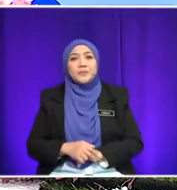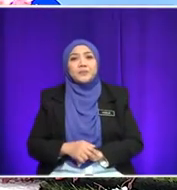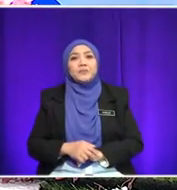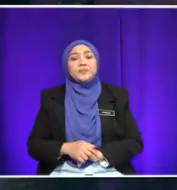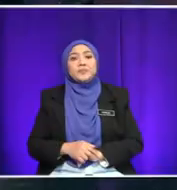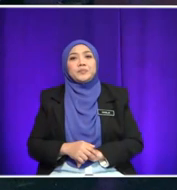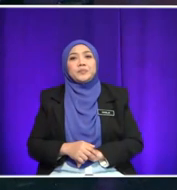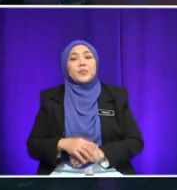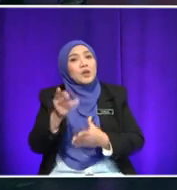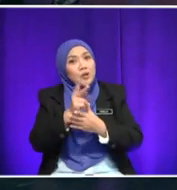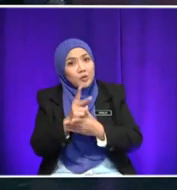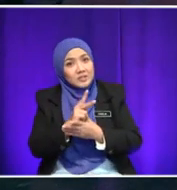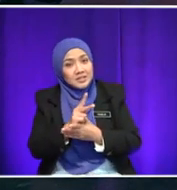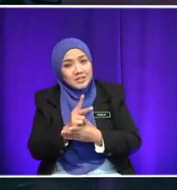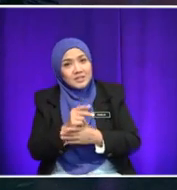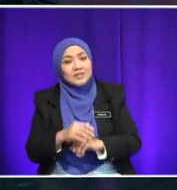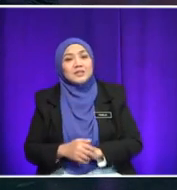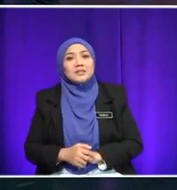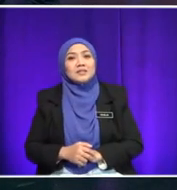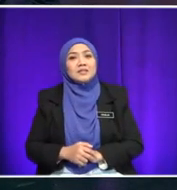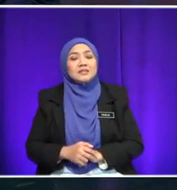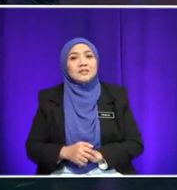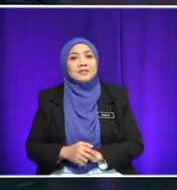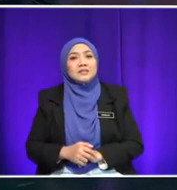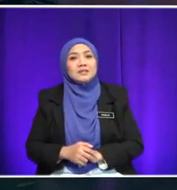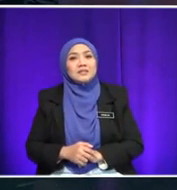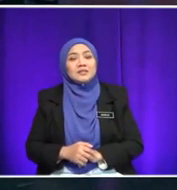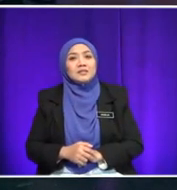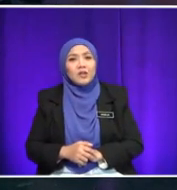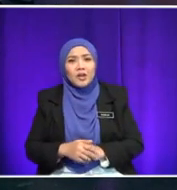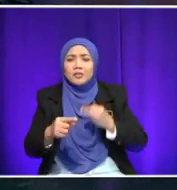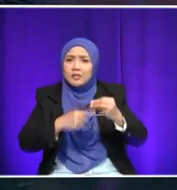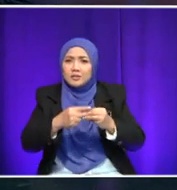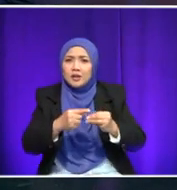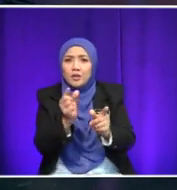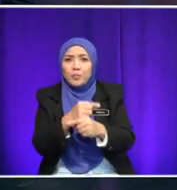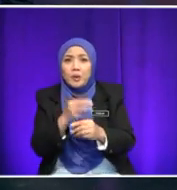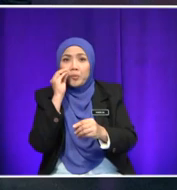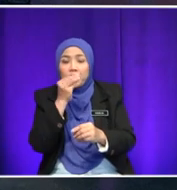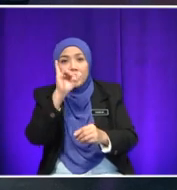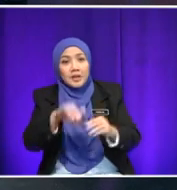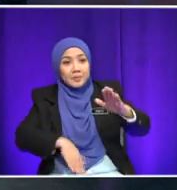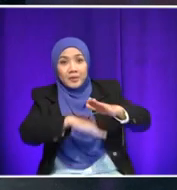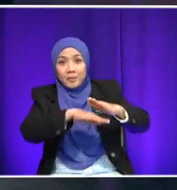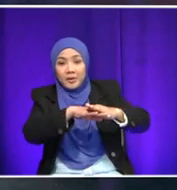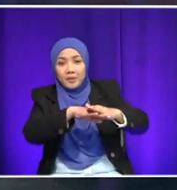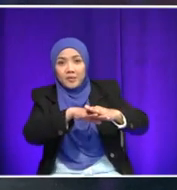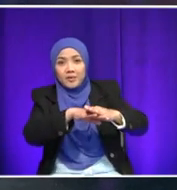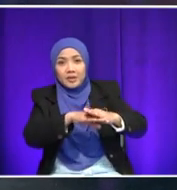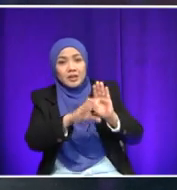di rumah boleh tengok ada yang di bawah Jelaskan tentang gubahan yang itu bunga yang berada di bawah itu adalah contoh